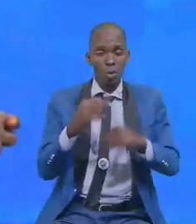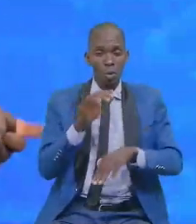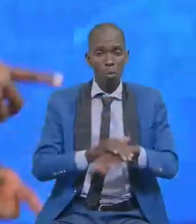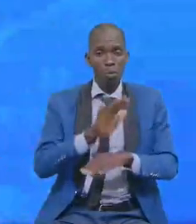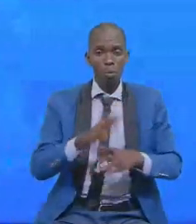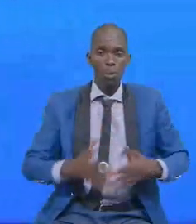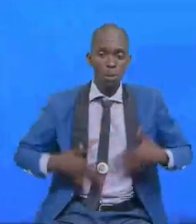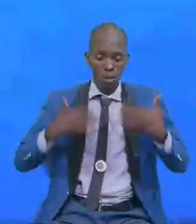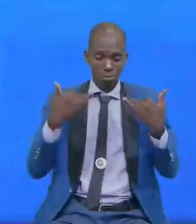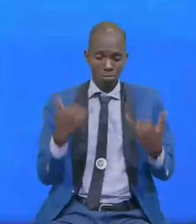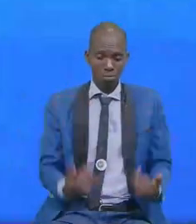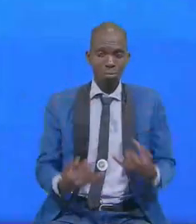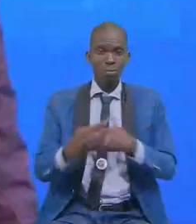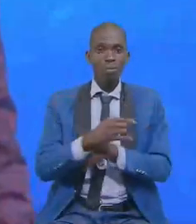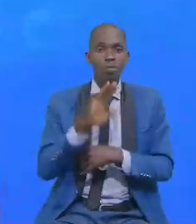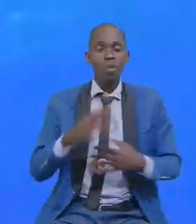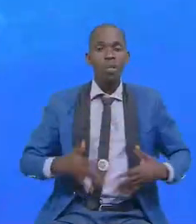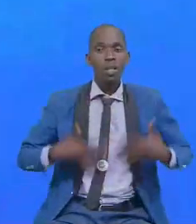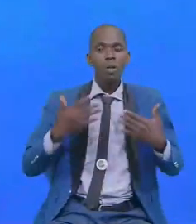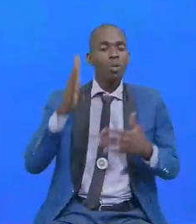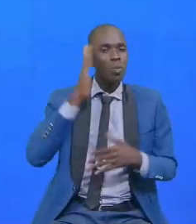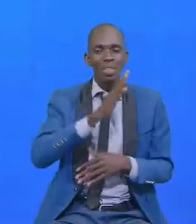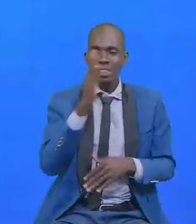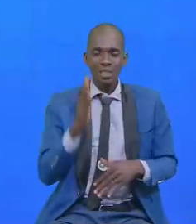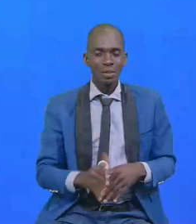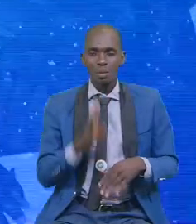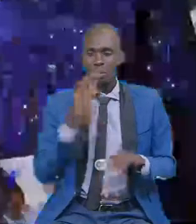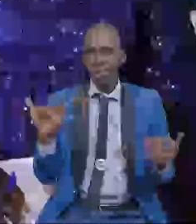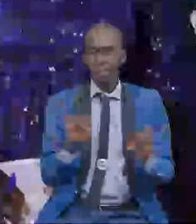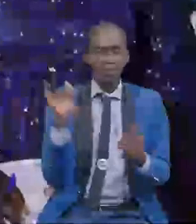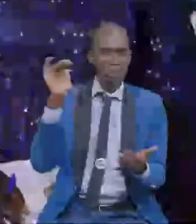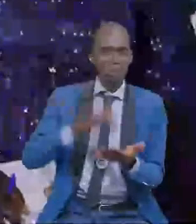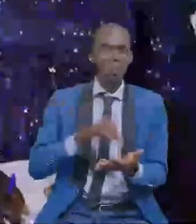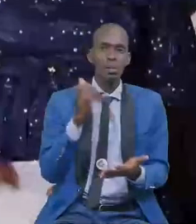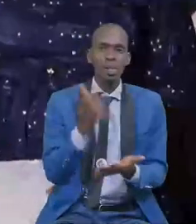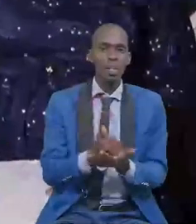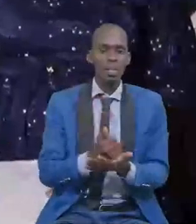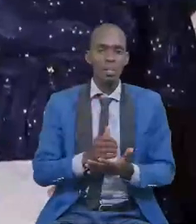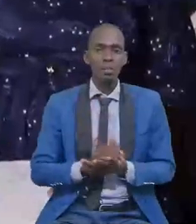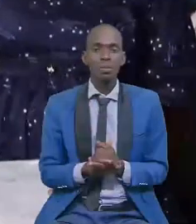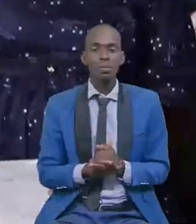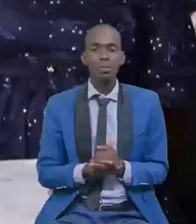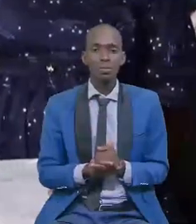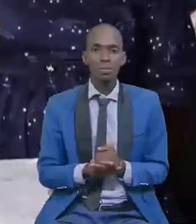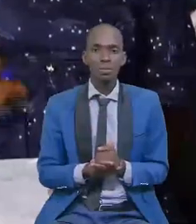Quand cette visitation de réveil vient dans ta vie, aujourd'hui, ta vie ne sera plus jamais la